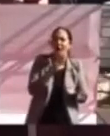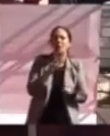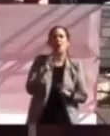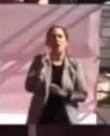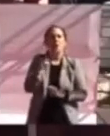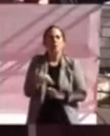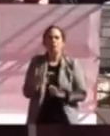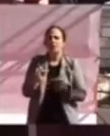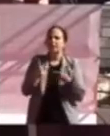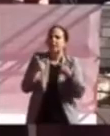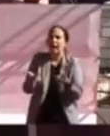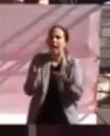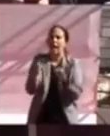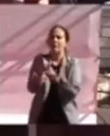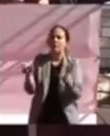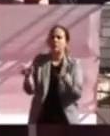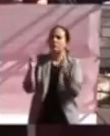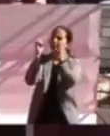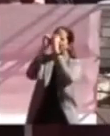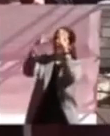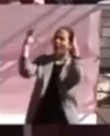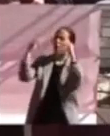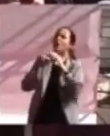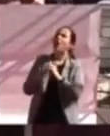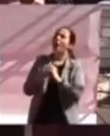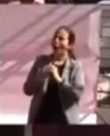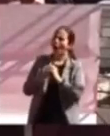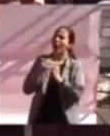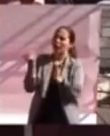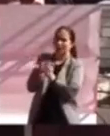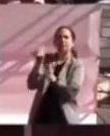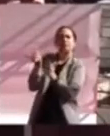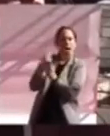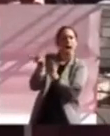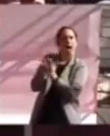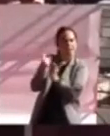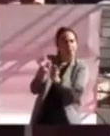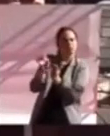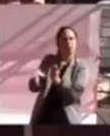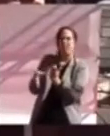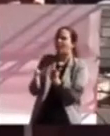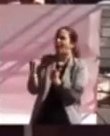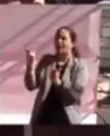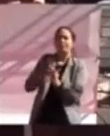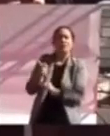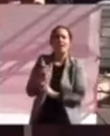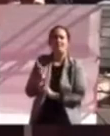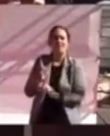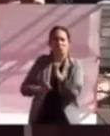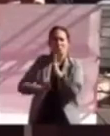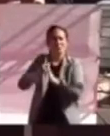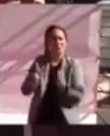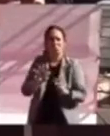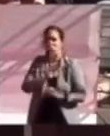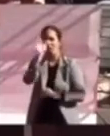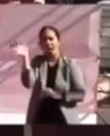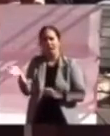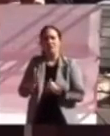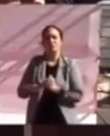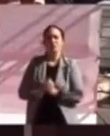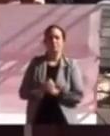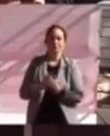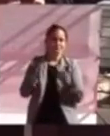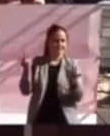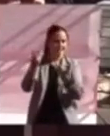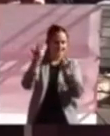non produce neanche risparmio voglio fare due esempi quanti soldi non mi fanno mettere in prevenzione